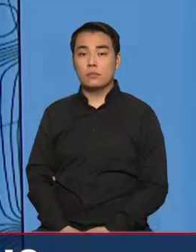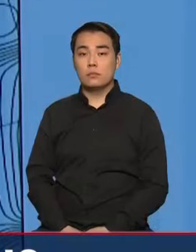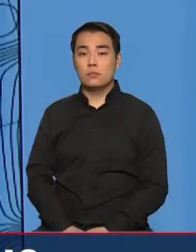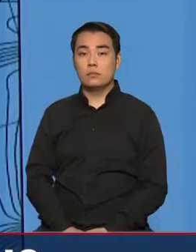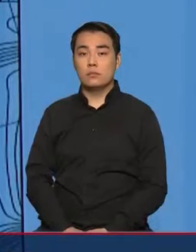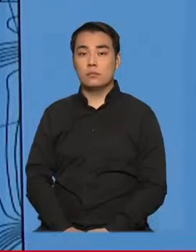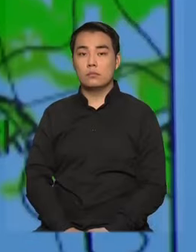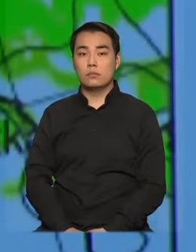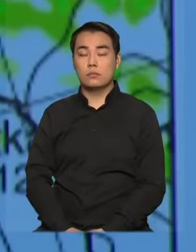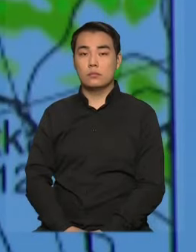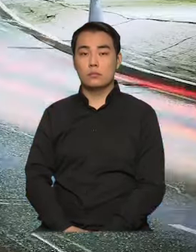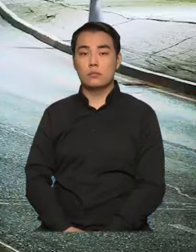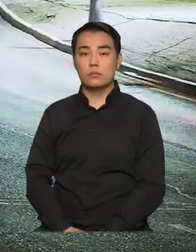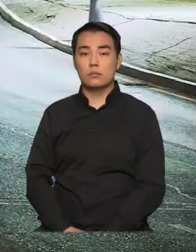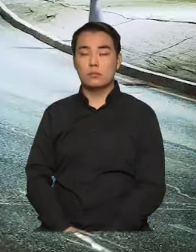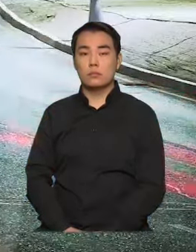Жібек жолы.